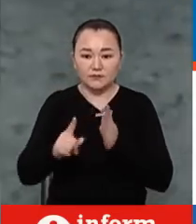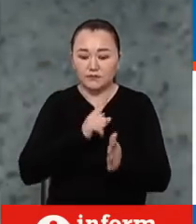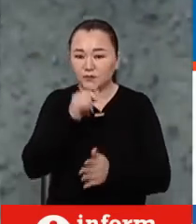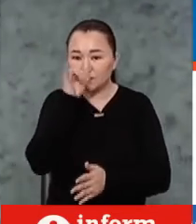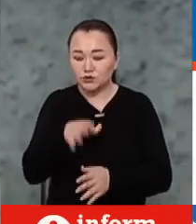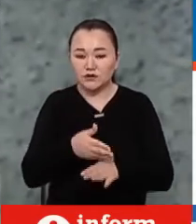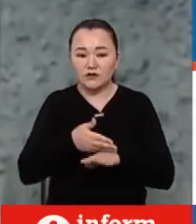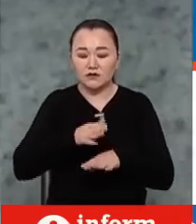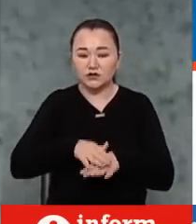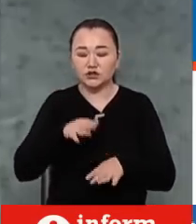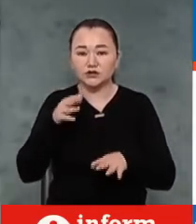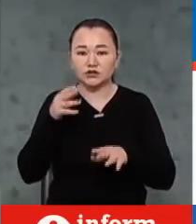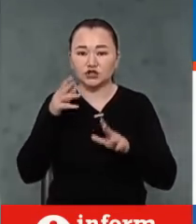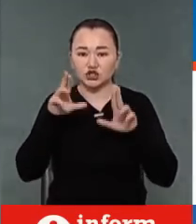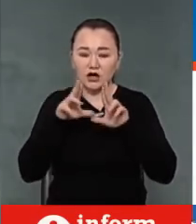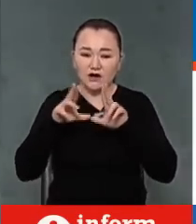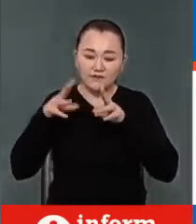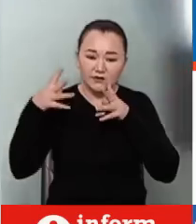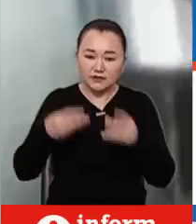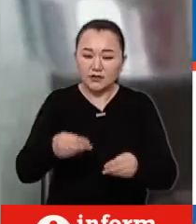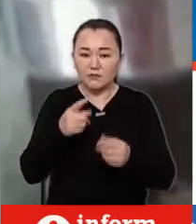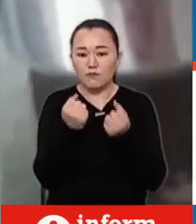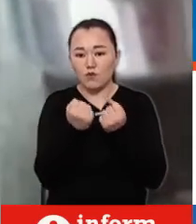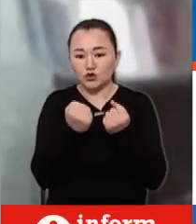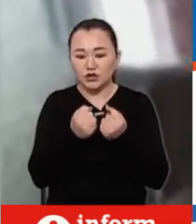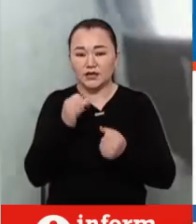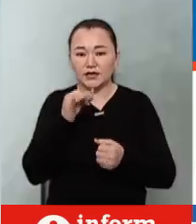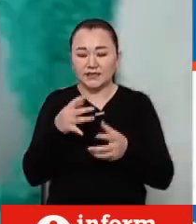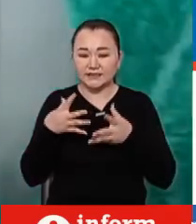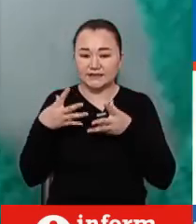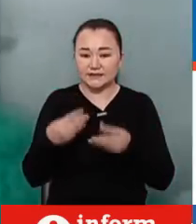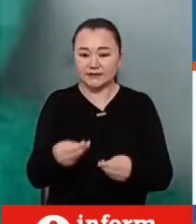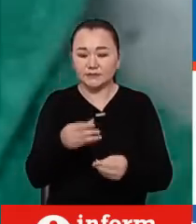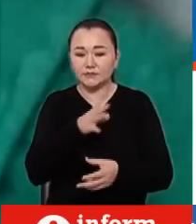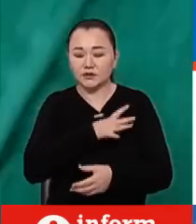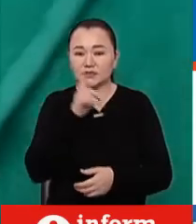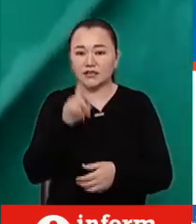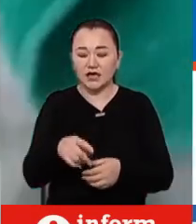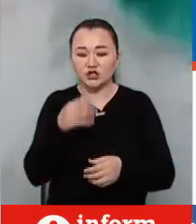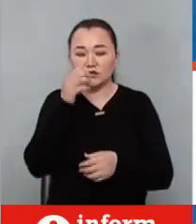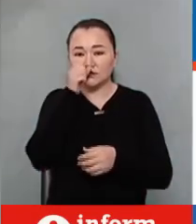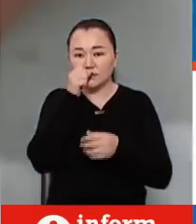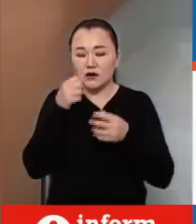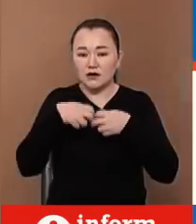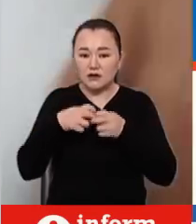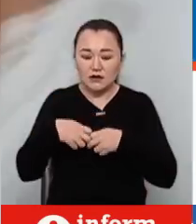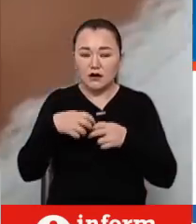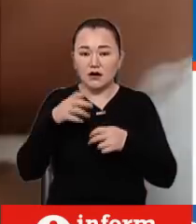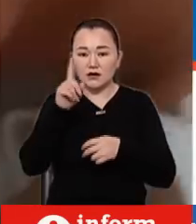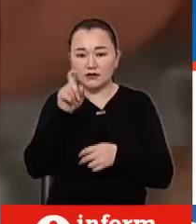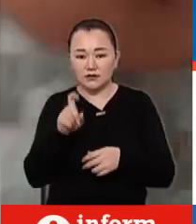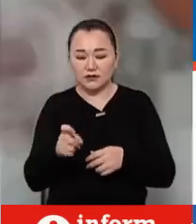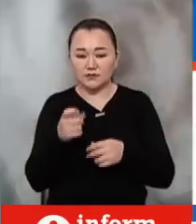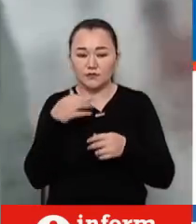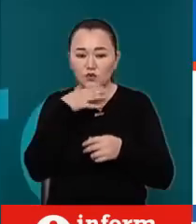Өткен салмағы ауыр шкаф үстіне құлағанда қыздың бүйрегі мен қуығын езіп жіберген екен, тіпті жамбас сүйегі мен бел омыртқасы